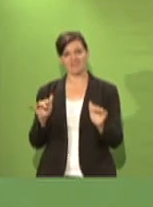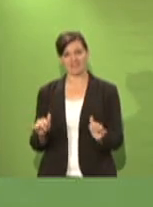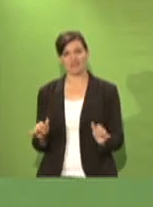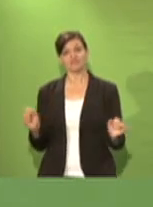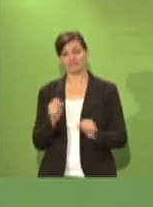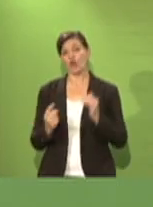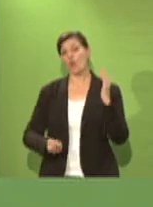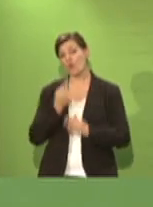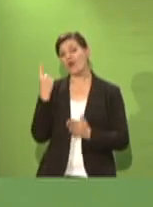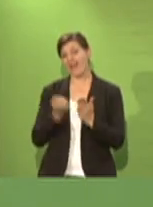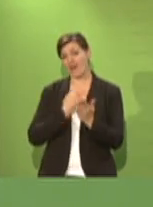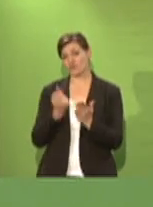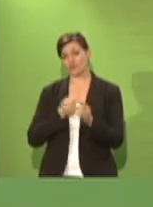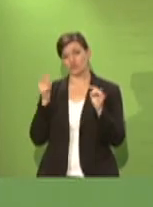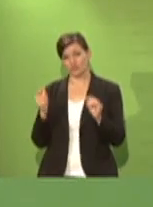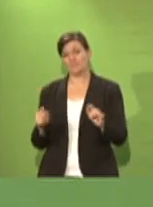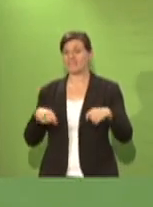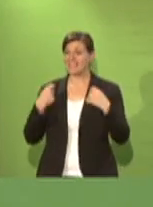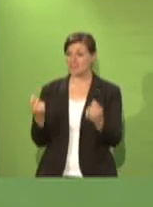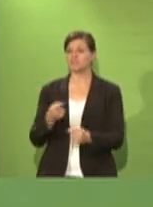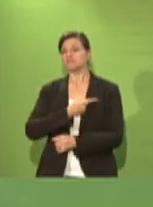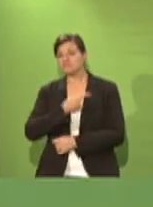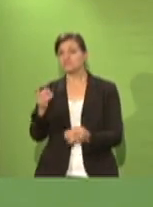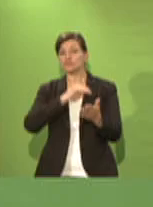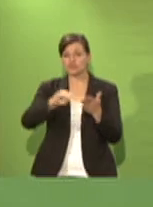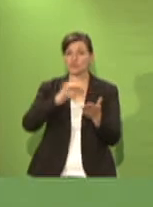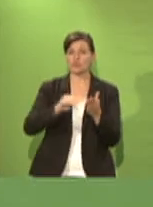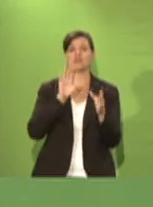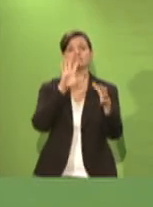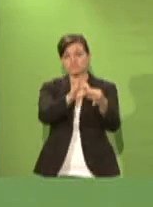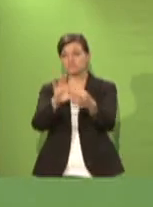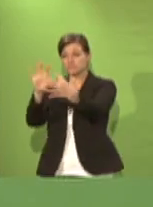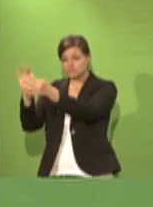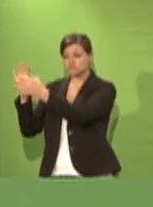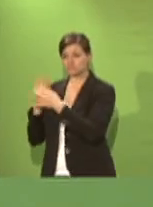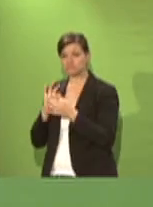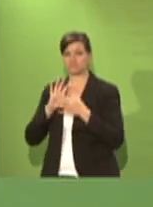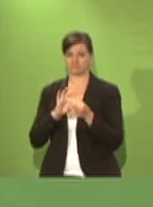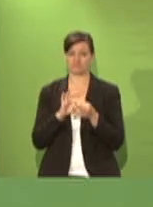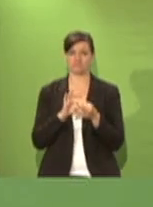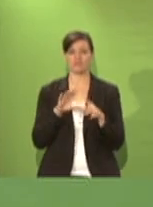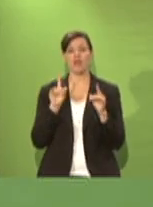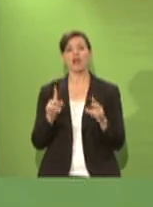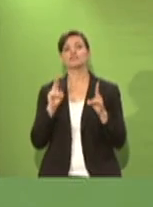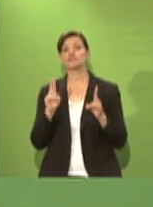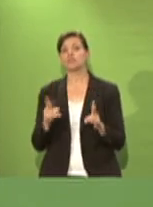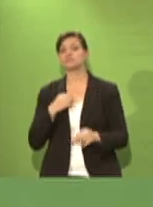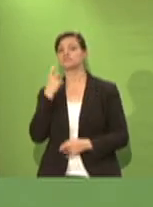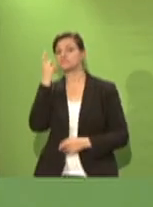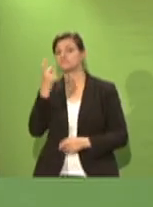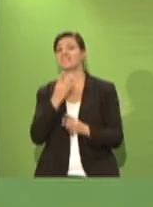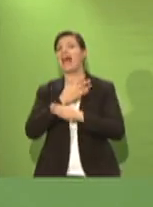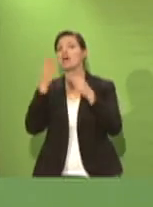Herausforderung, dass die Ergebnisse auch wirklich in jeder Schule ankommen, weil ich mir sonst Sorgen um die außerschulische Inklusion